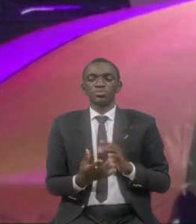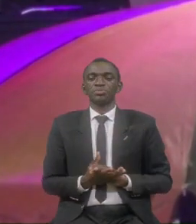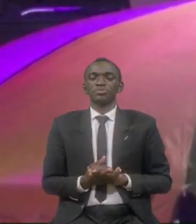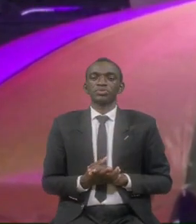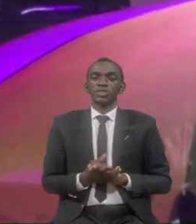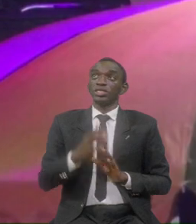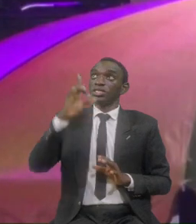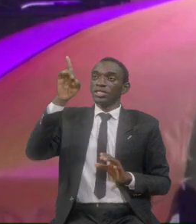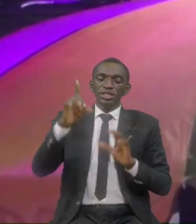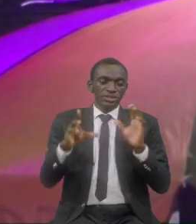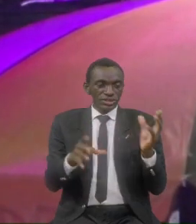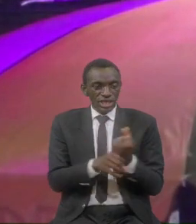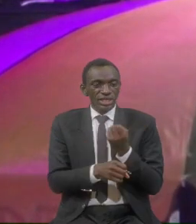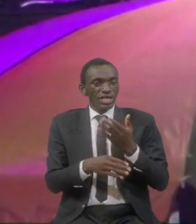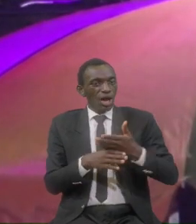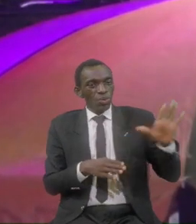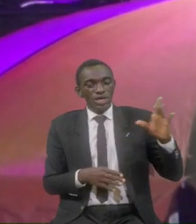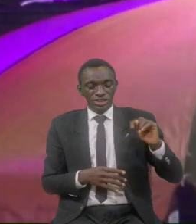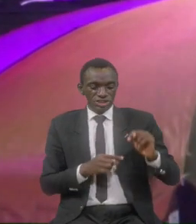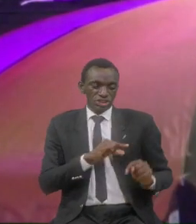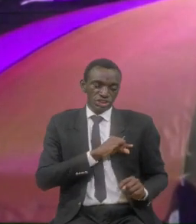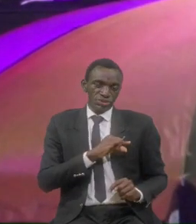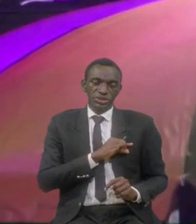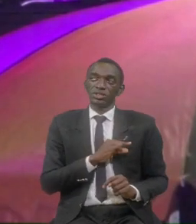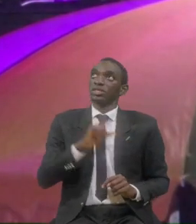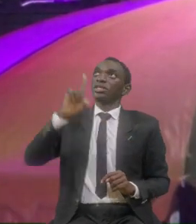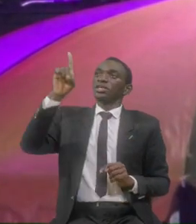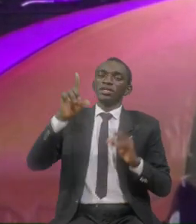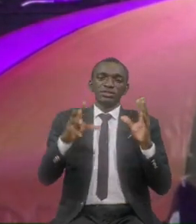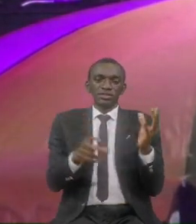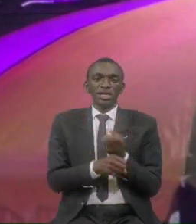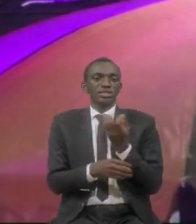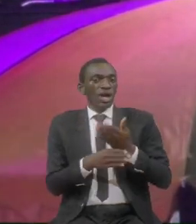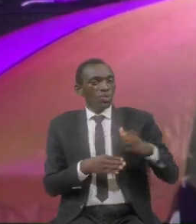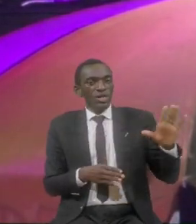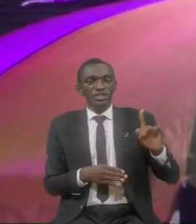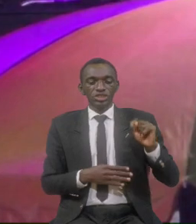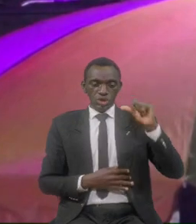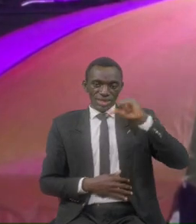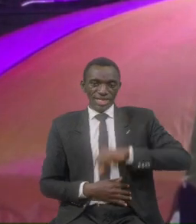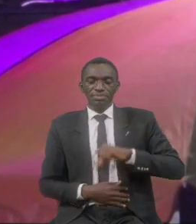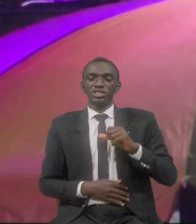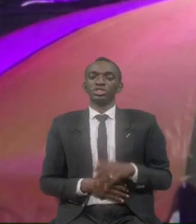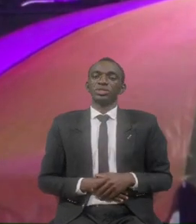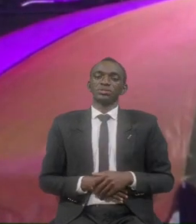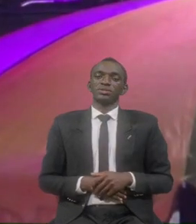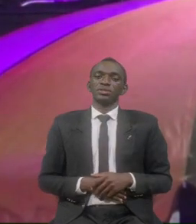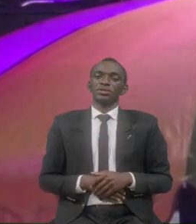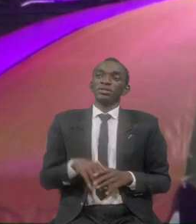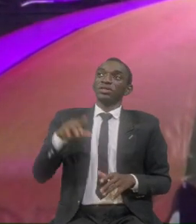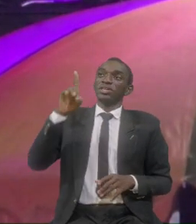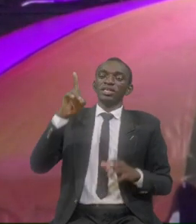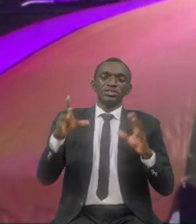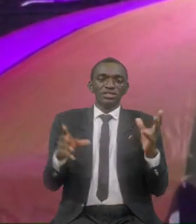guilt away. Ginakuha niyang tanan. It takes the condemnation away. Gikuha niyang imong pagkasagaan. It takes the